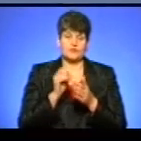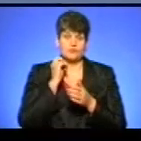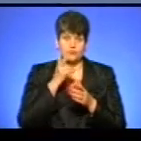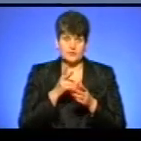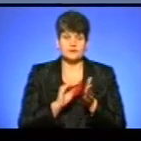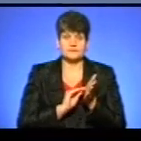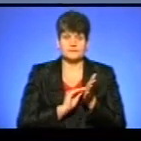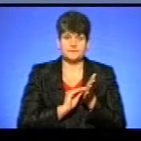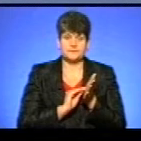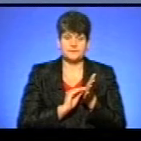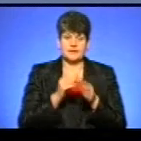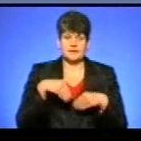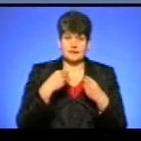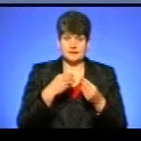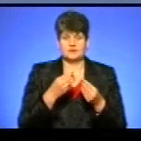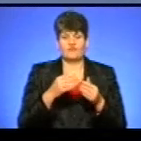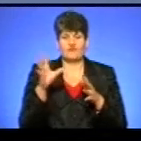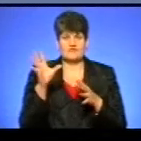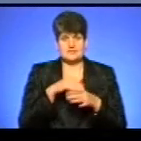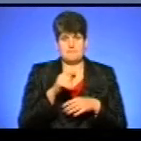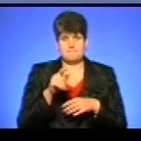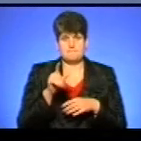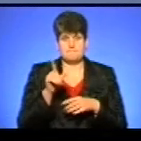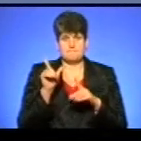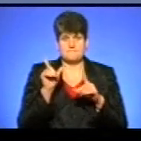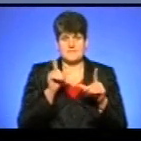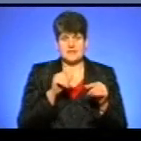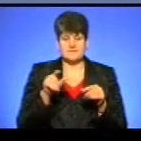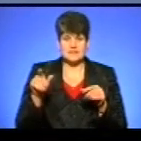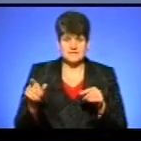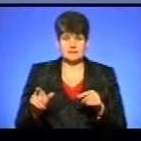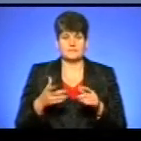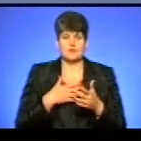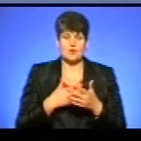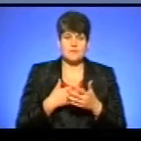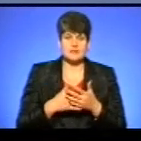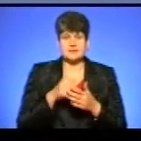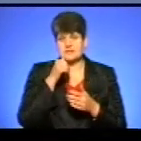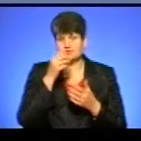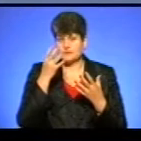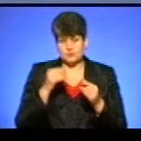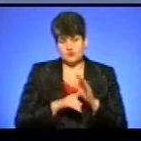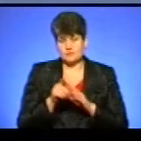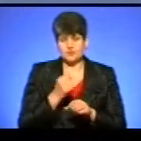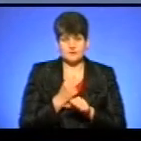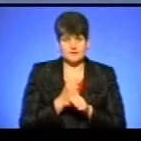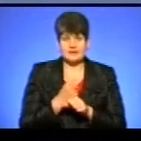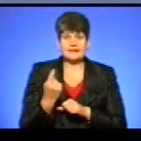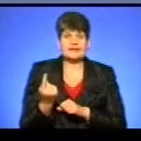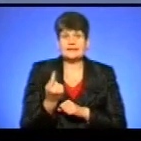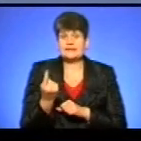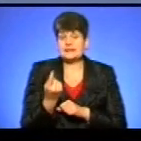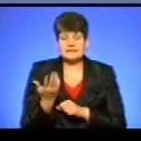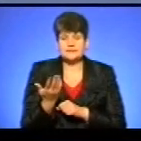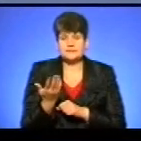відома всім перевізникам, доведемо до відомо громадськості, і завтрашнього дня воно вступає в дію. Єдине,